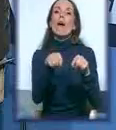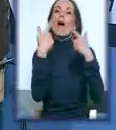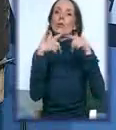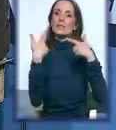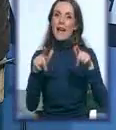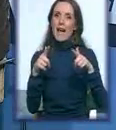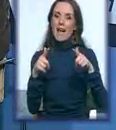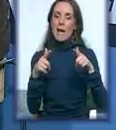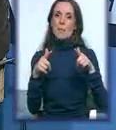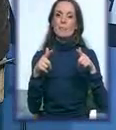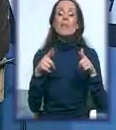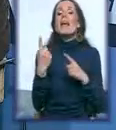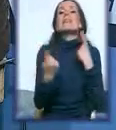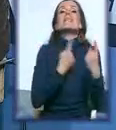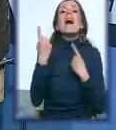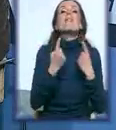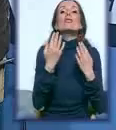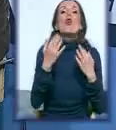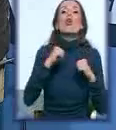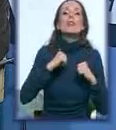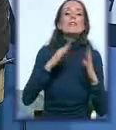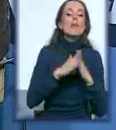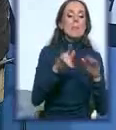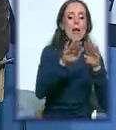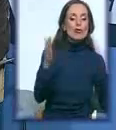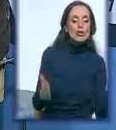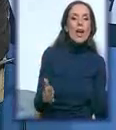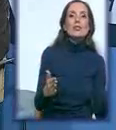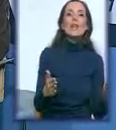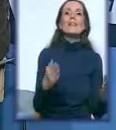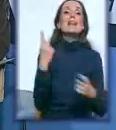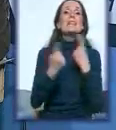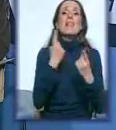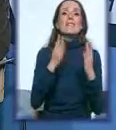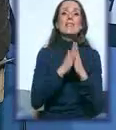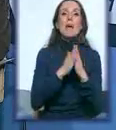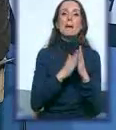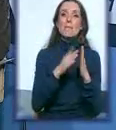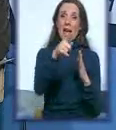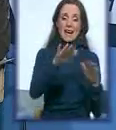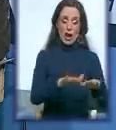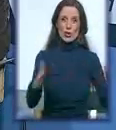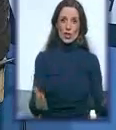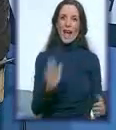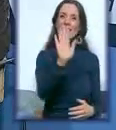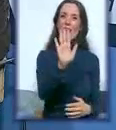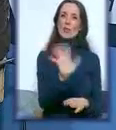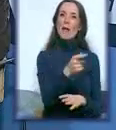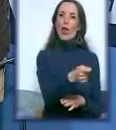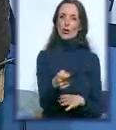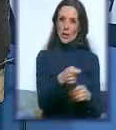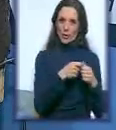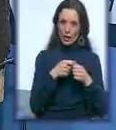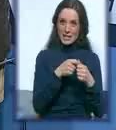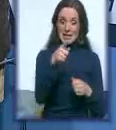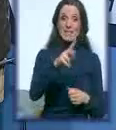to zavisi od toga koliko je interesantno na kom štandu, od toga kako se organizacija. Vaš štand, konkretno Belog štaba, je bio jako interesantan. Vi ste